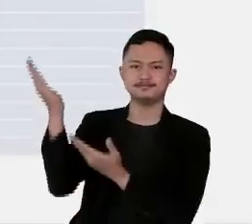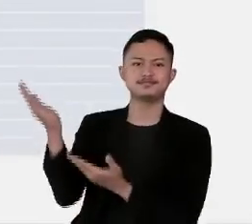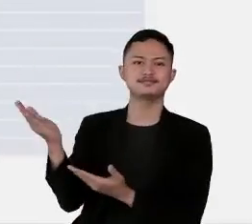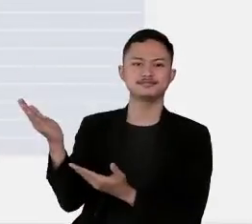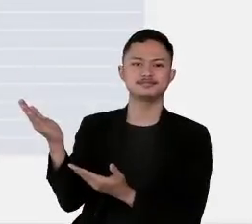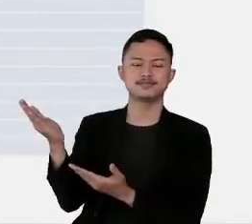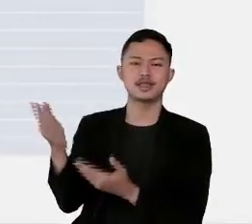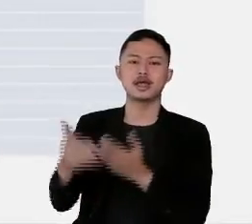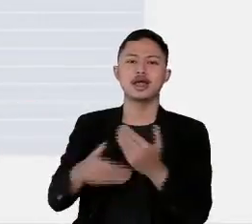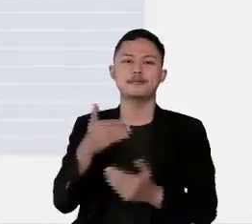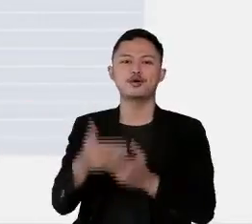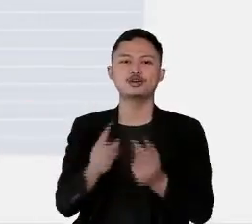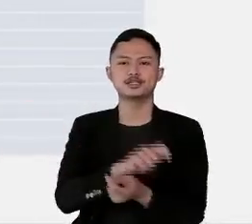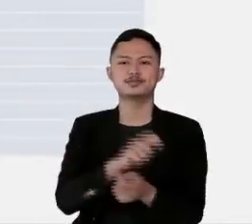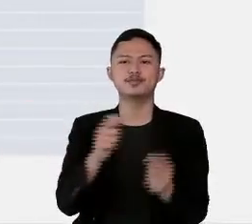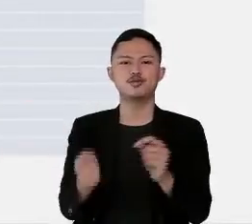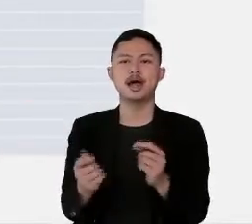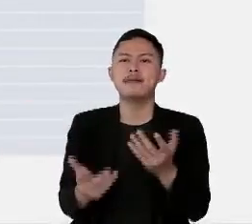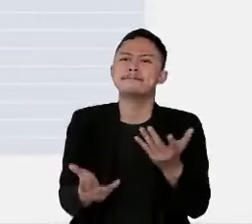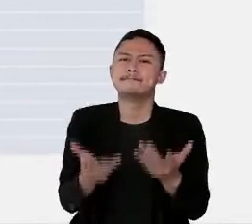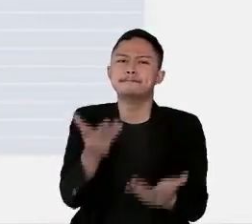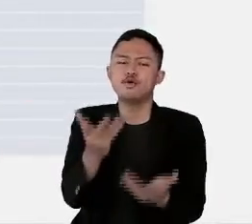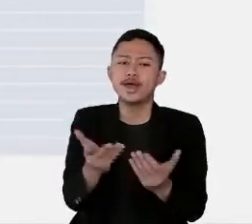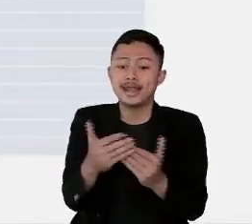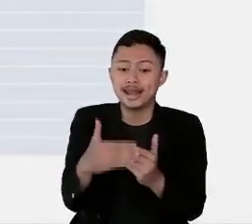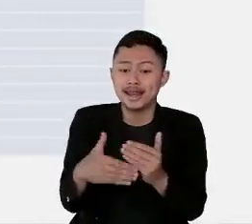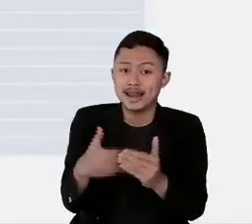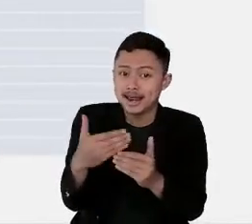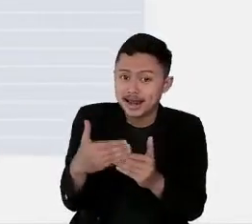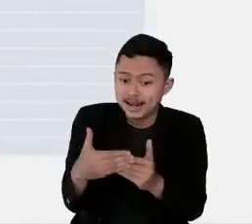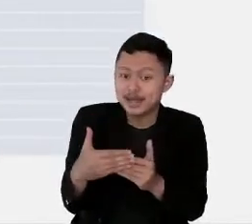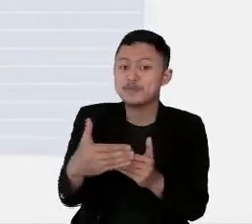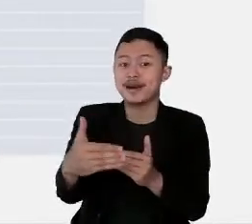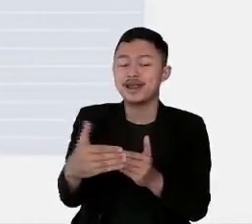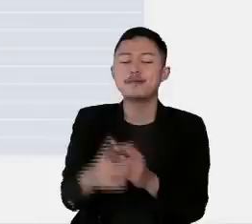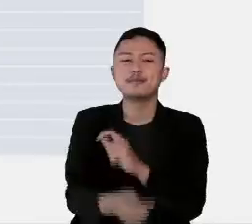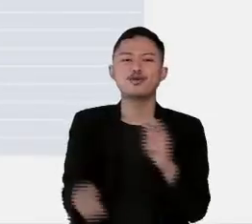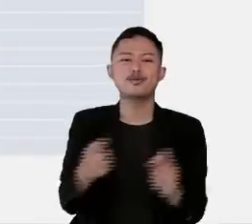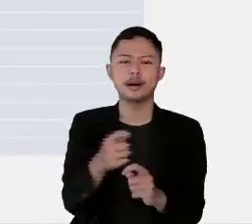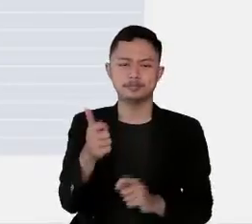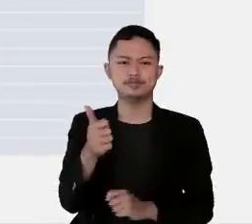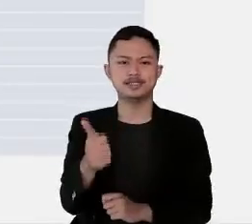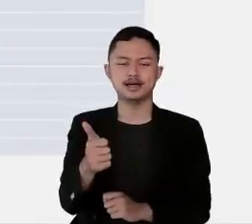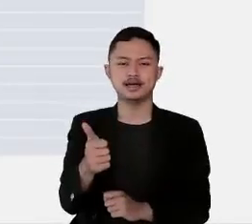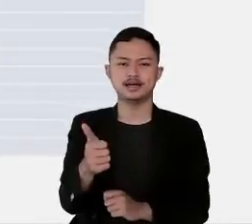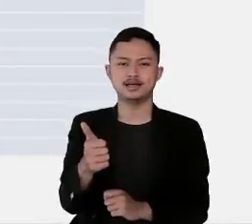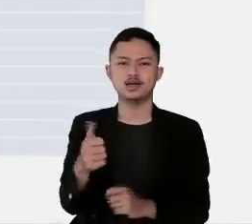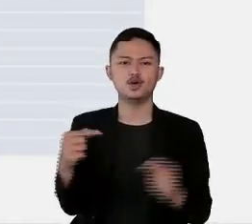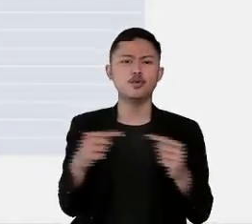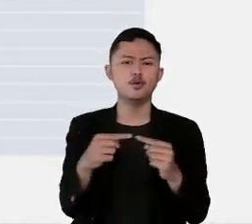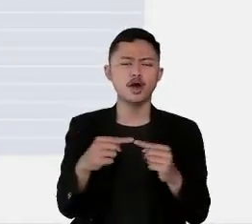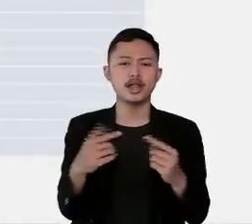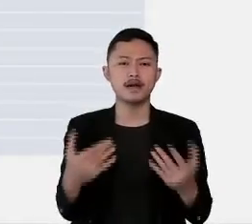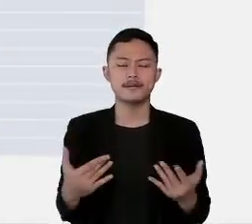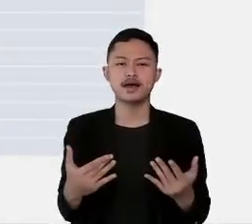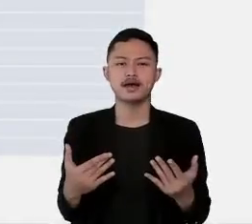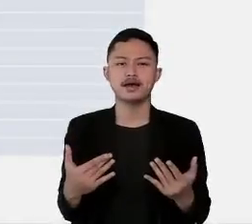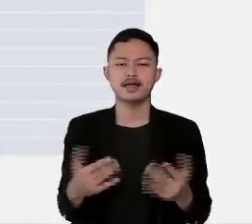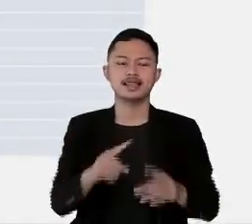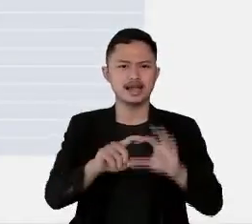perubahan-perubahan yang Yang kemungkinan Aa berasosiasi dengan apa namanya